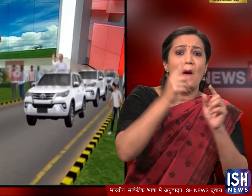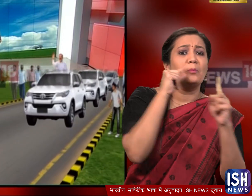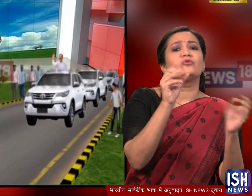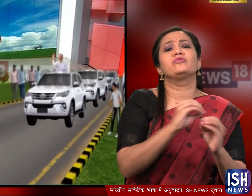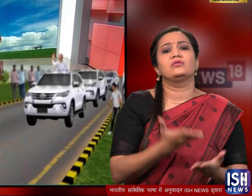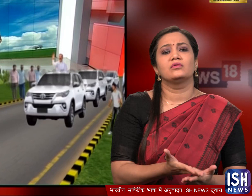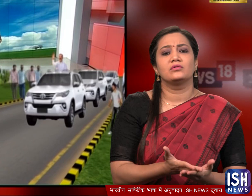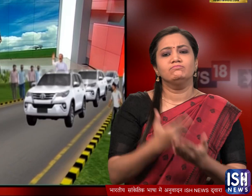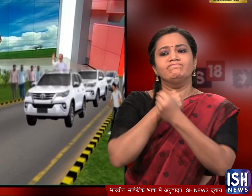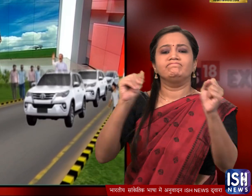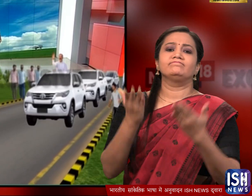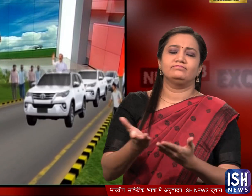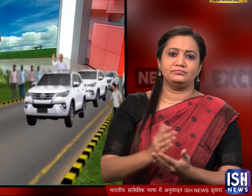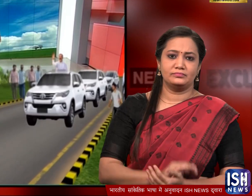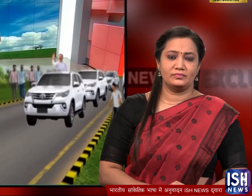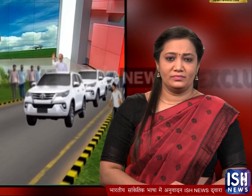मिला।